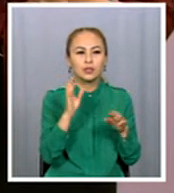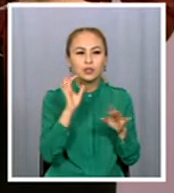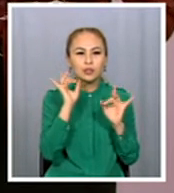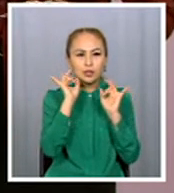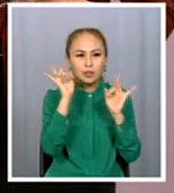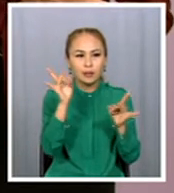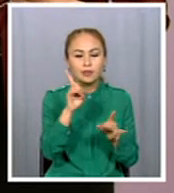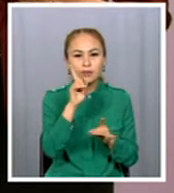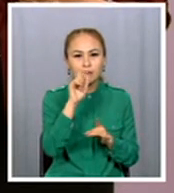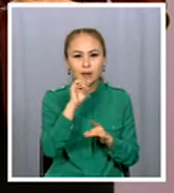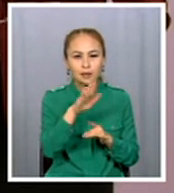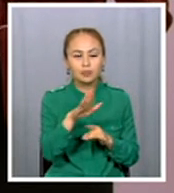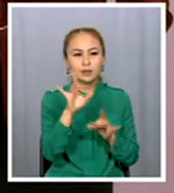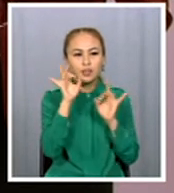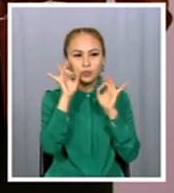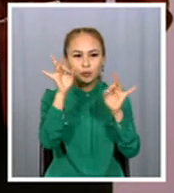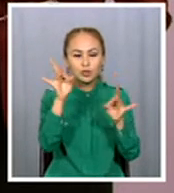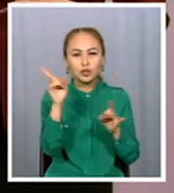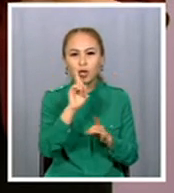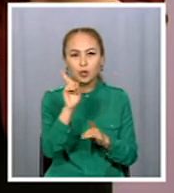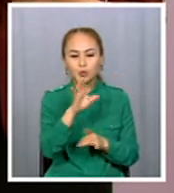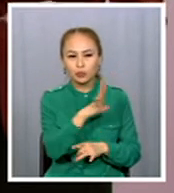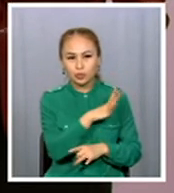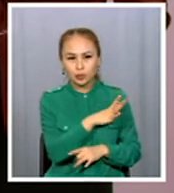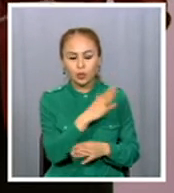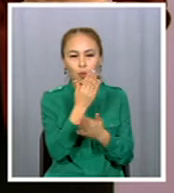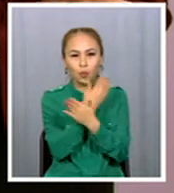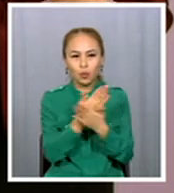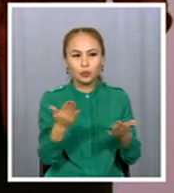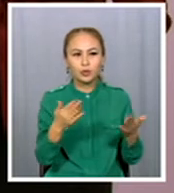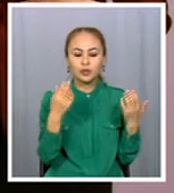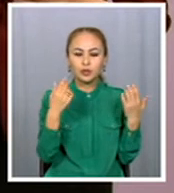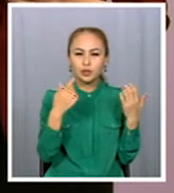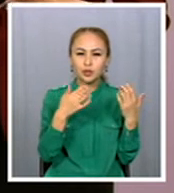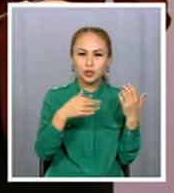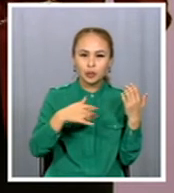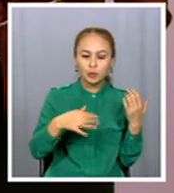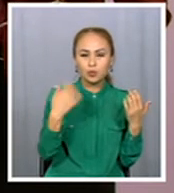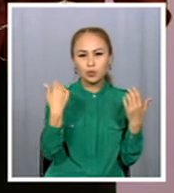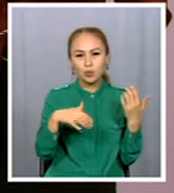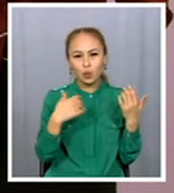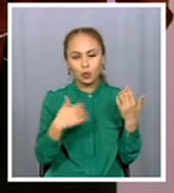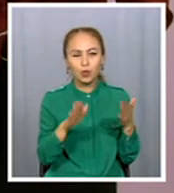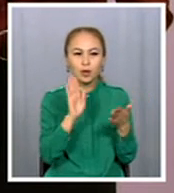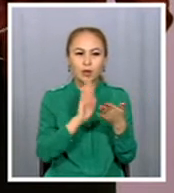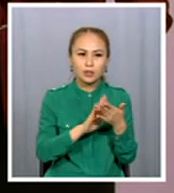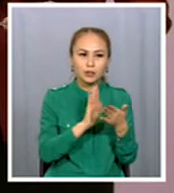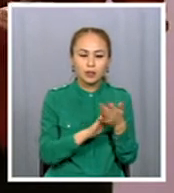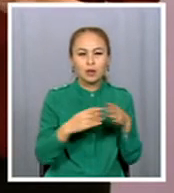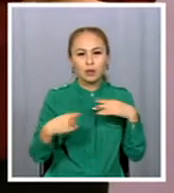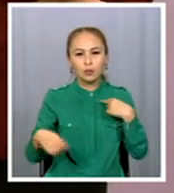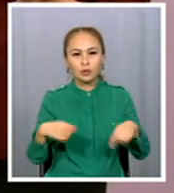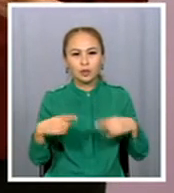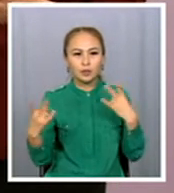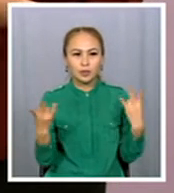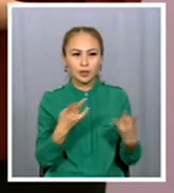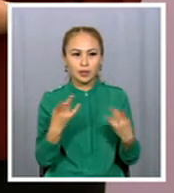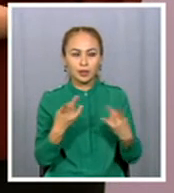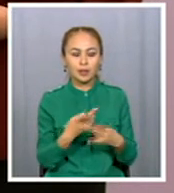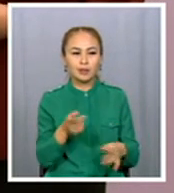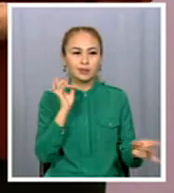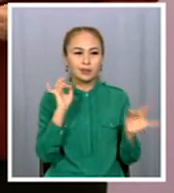Зат дыбыс шығару үшін оны шерту, соғу немесе қозғалту керек.